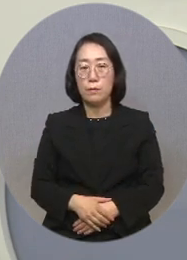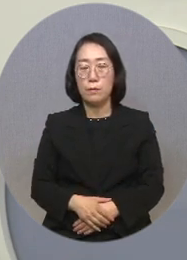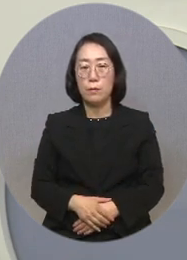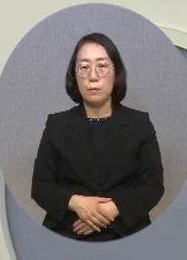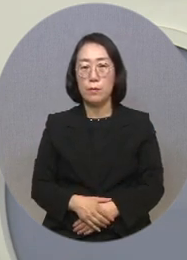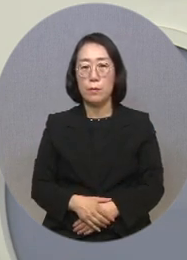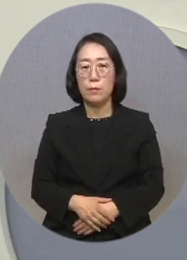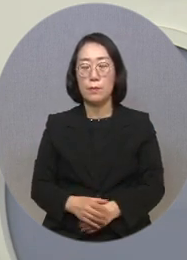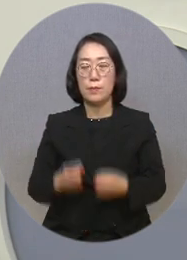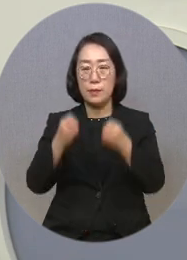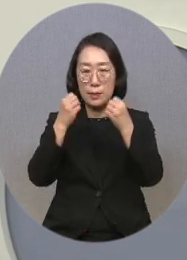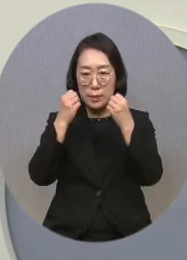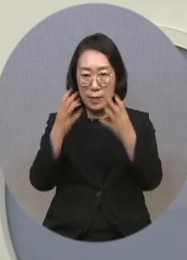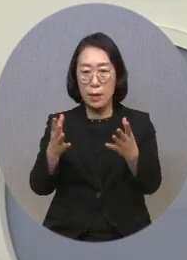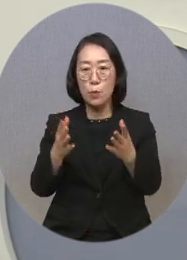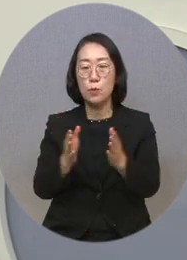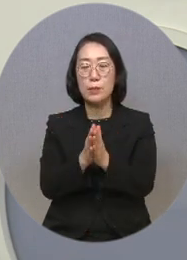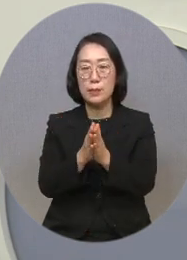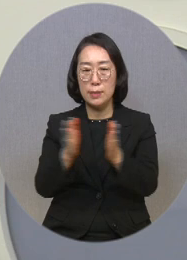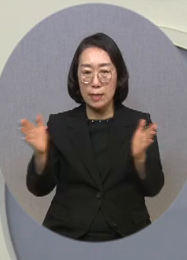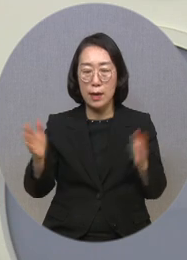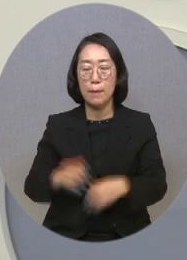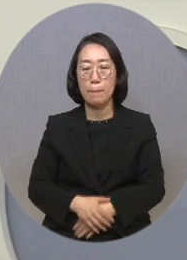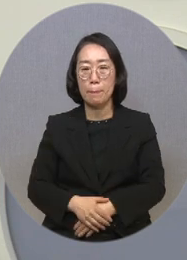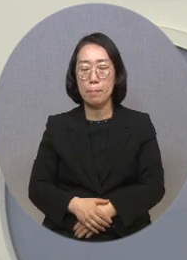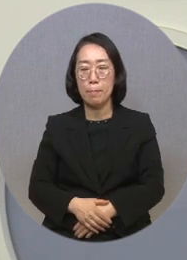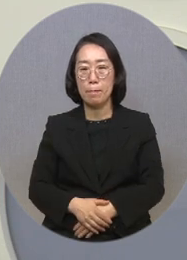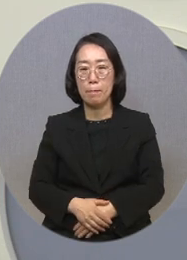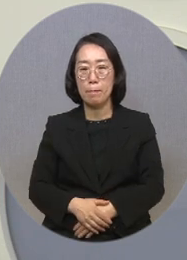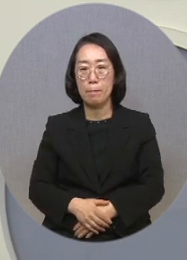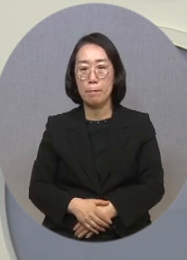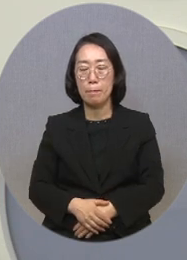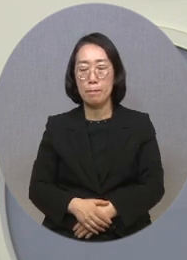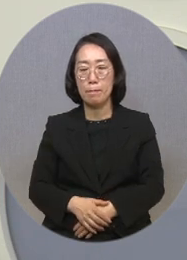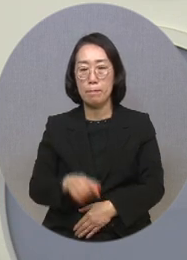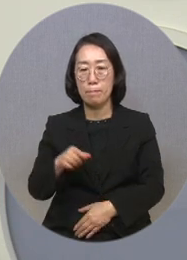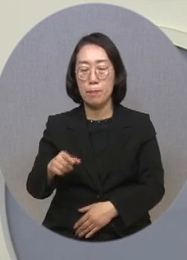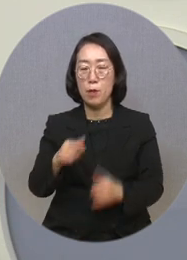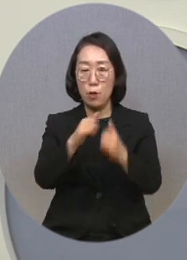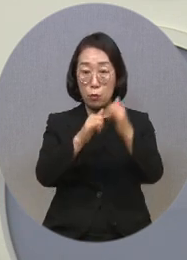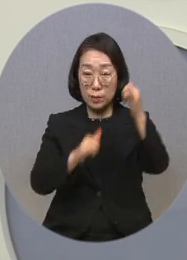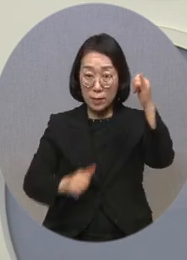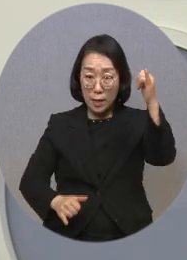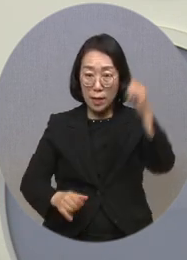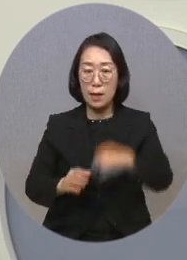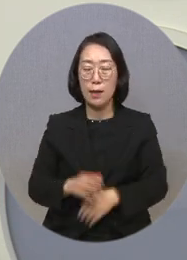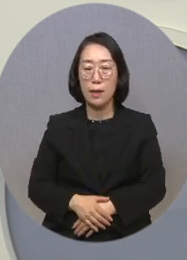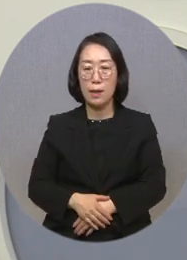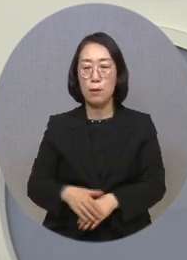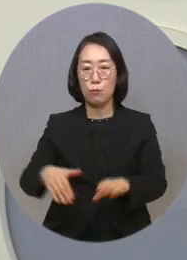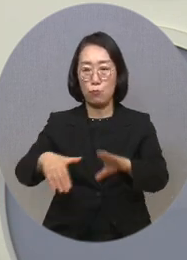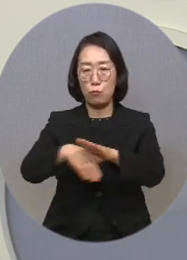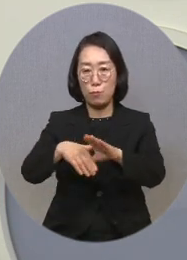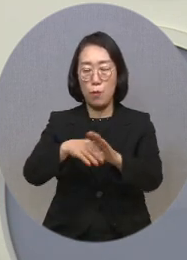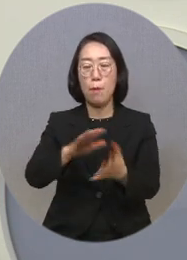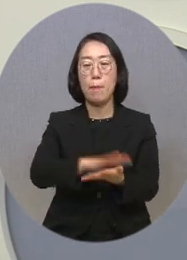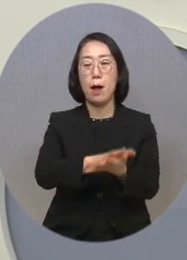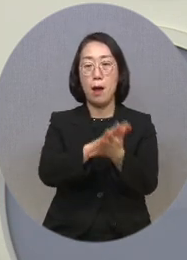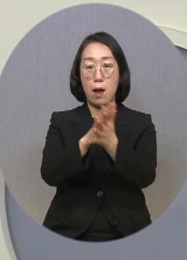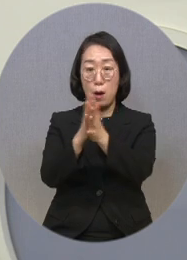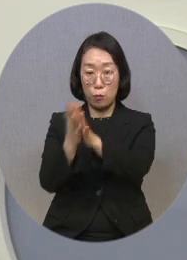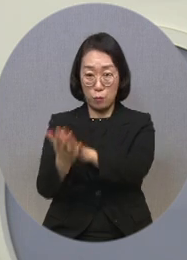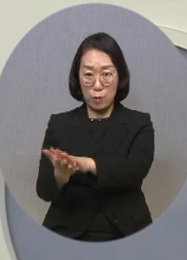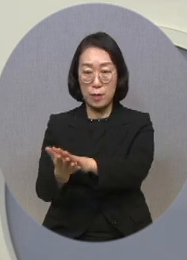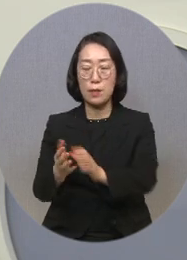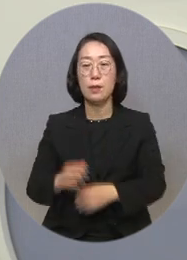그래서 이번에는 그 새로운 출발, 새로운 시작, 우리 역사의 어떠한 그런 문명 전환이나